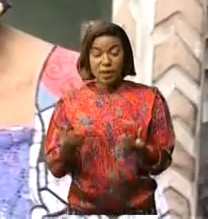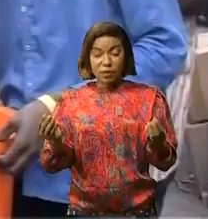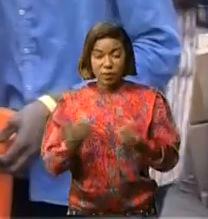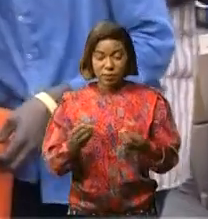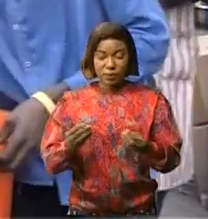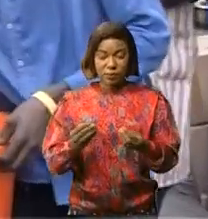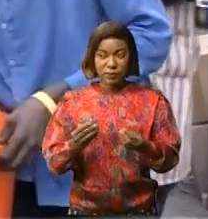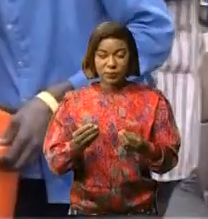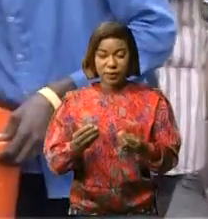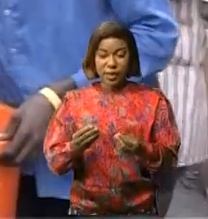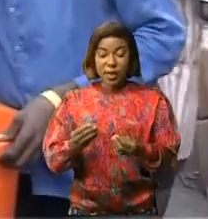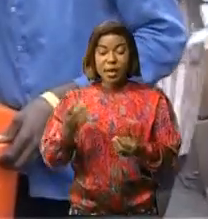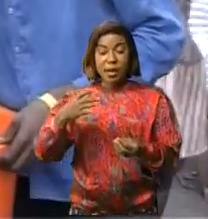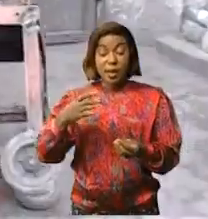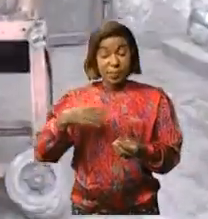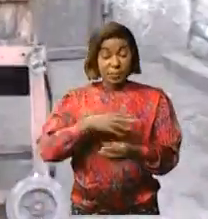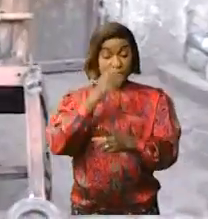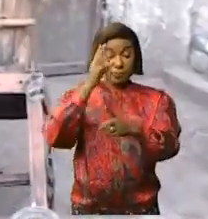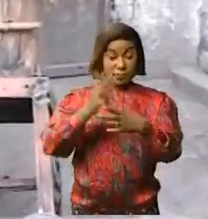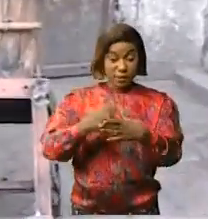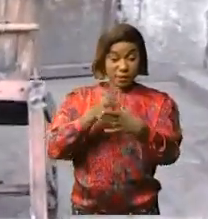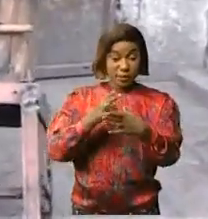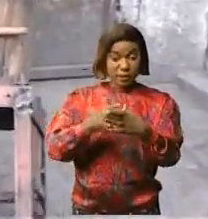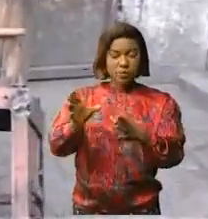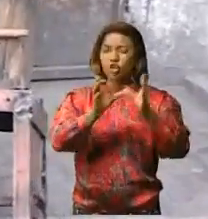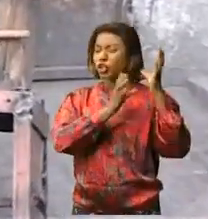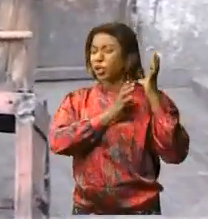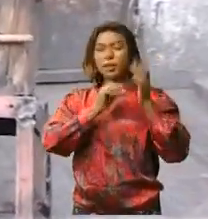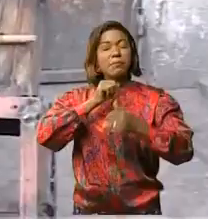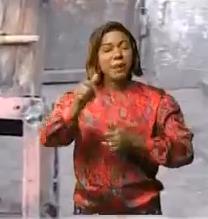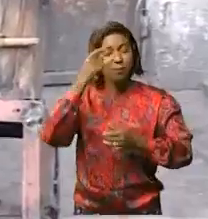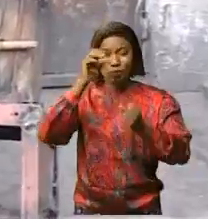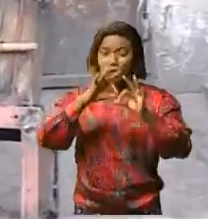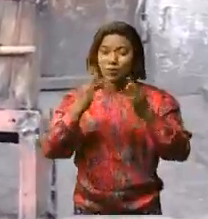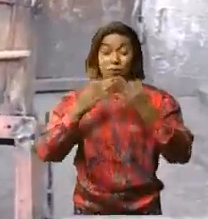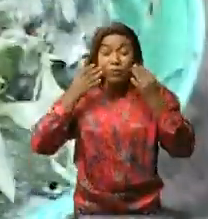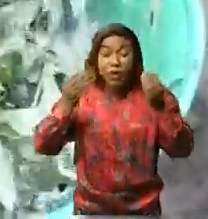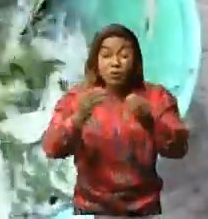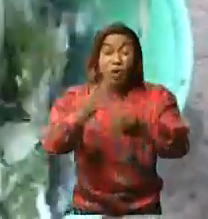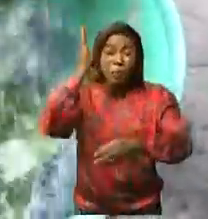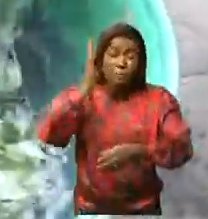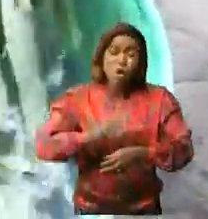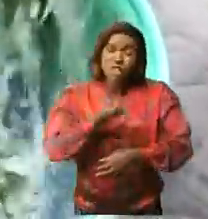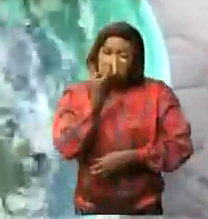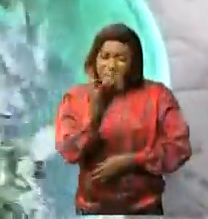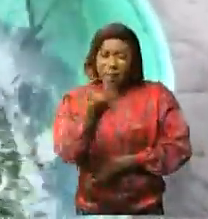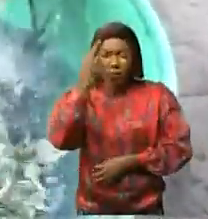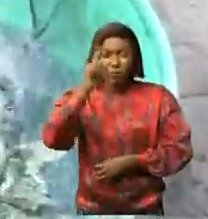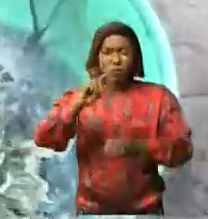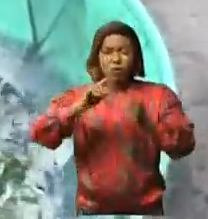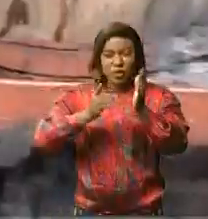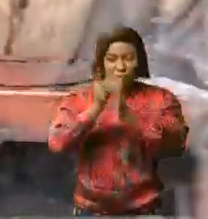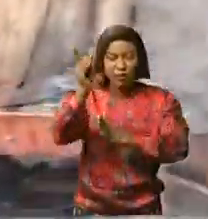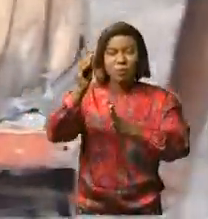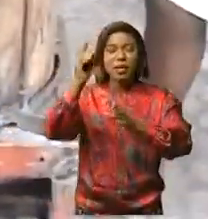je suis un savon. Cécile et Mabila ne constituent pas une charge de plus pour la famille et pourtant ils participent à l'émergence